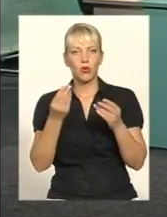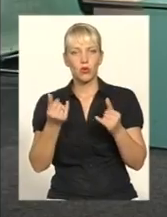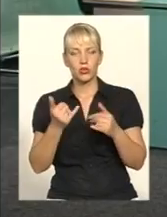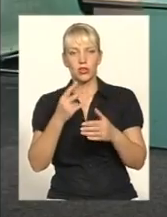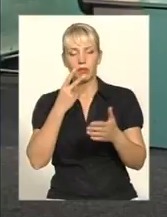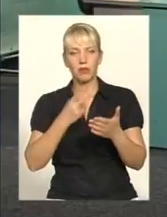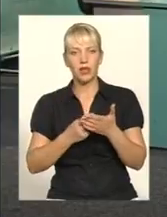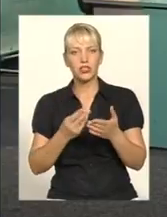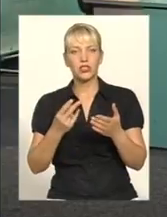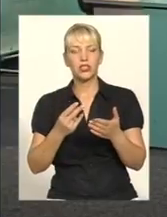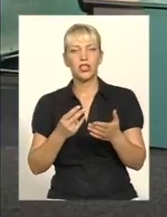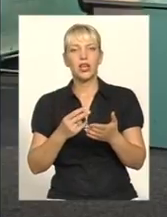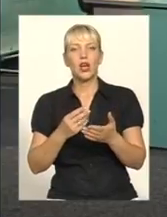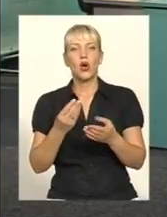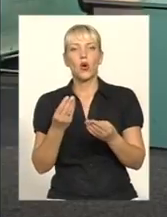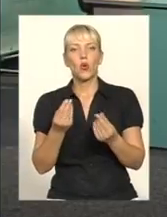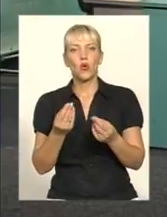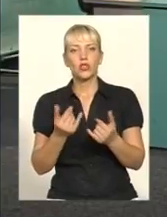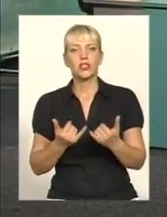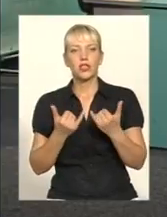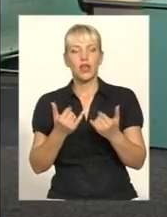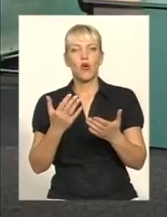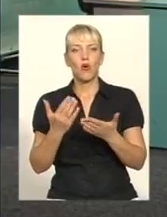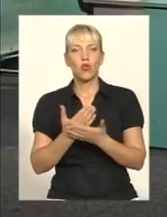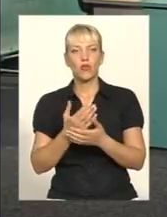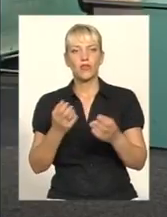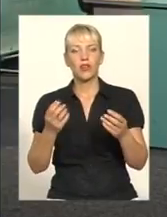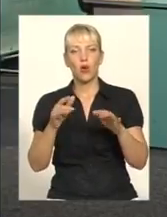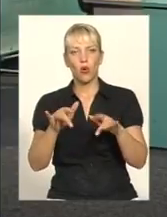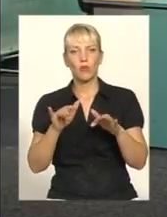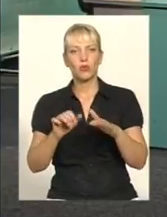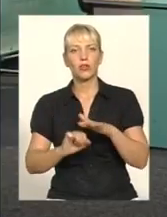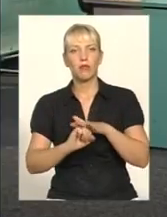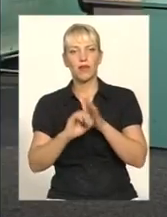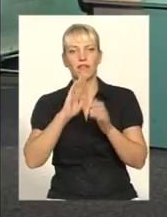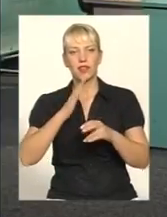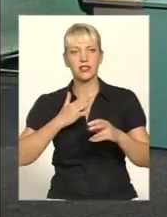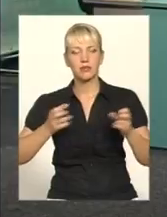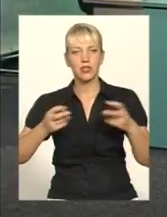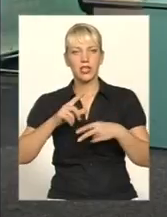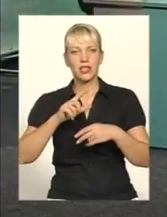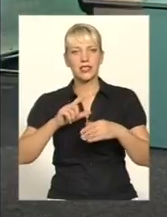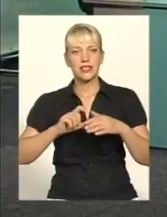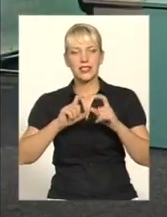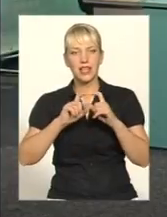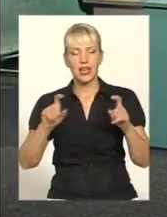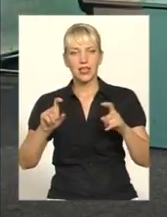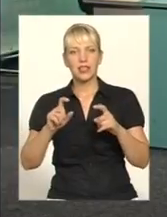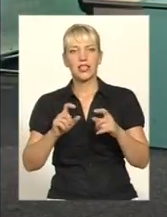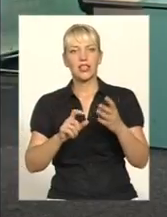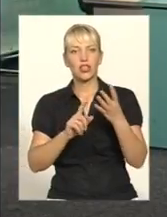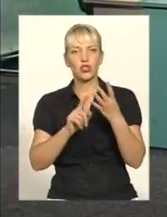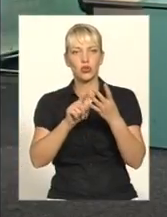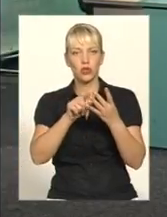ми ще кошти для оновлення комп'ютерної бази у наших спеціалізованих закладах, в тих, які я назвав чотирьох, в